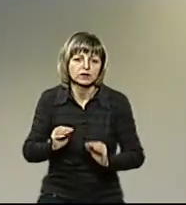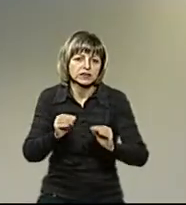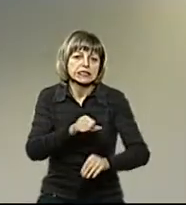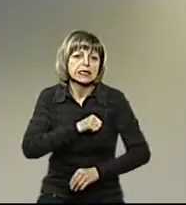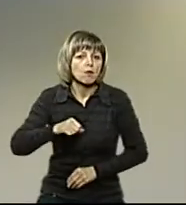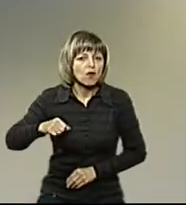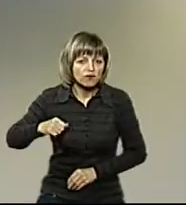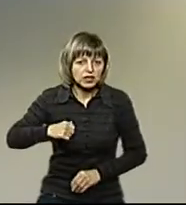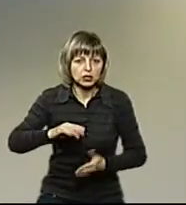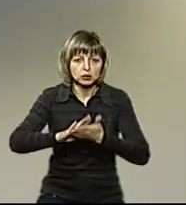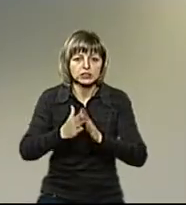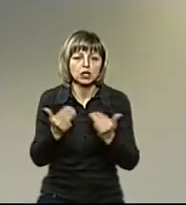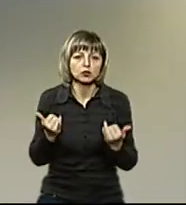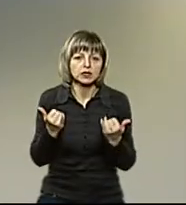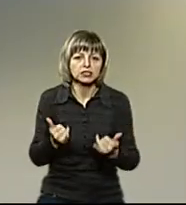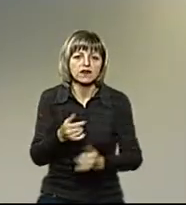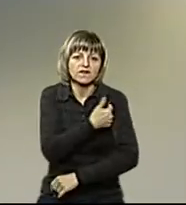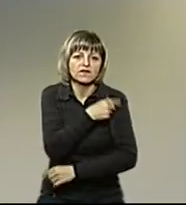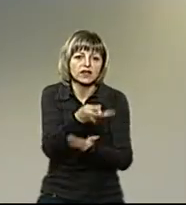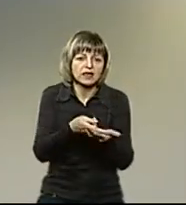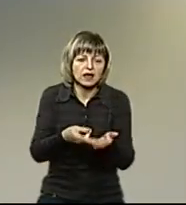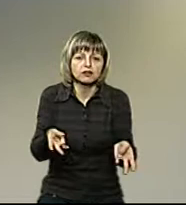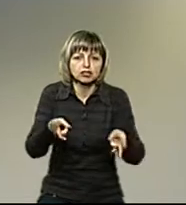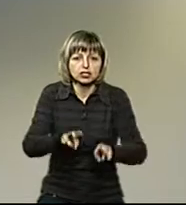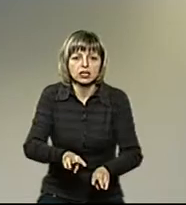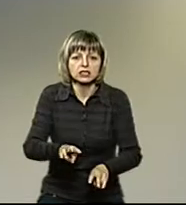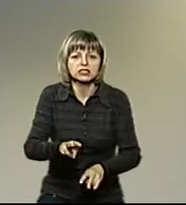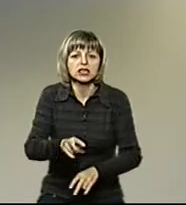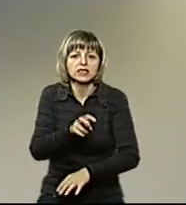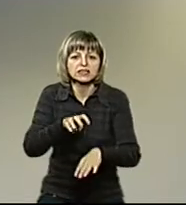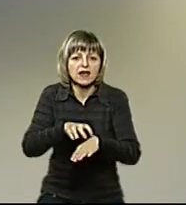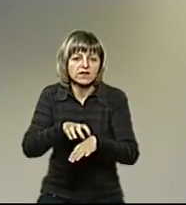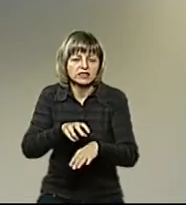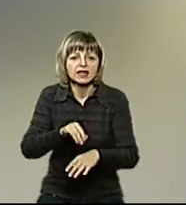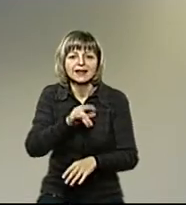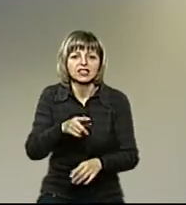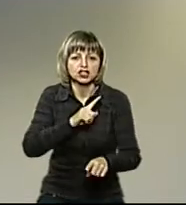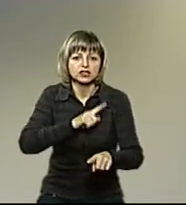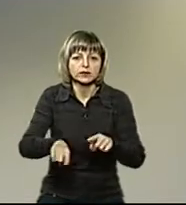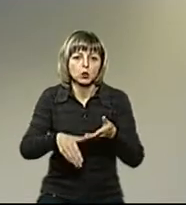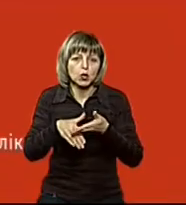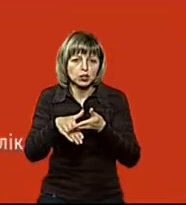самовільно. Станом на сьогодні у лікарні залишається фельдшерка швидкої допомоги.